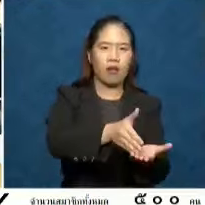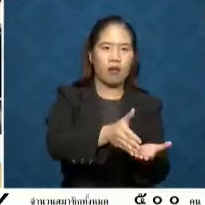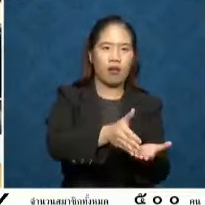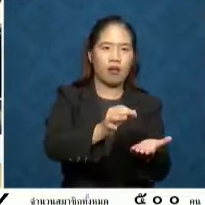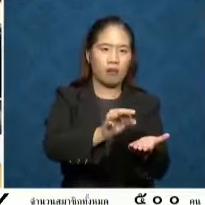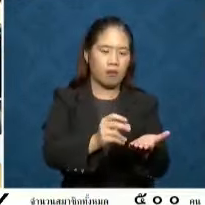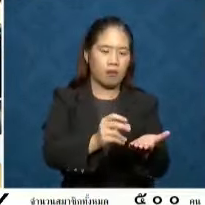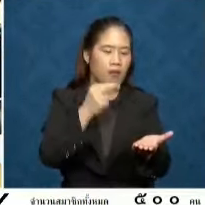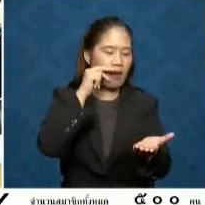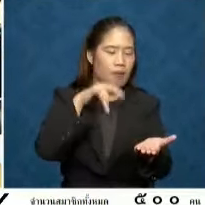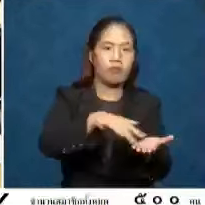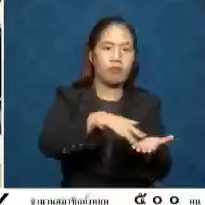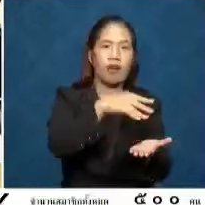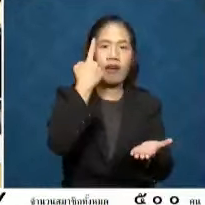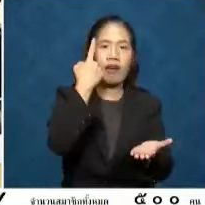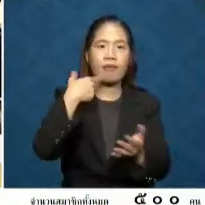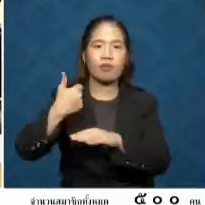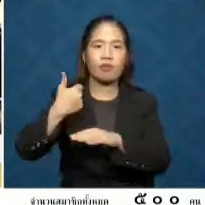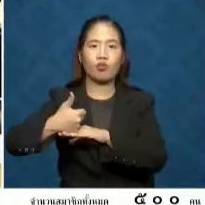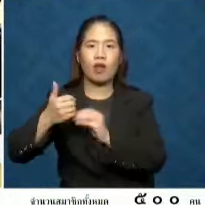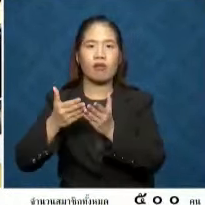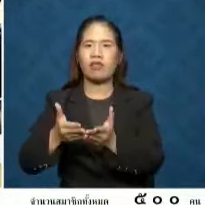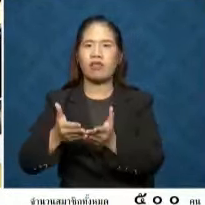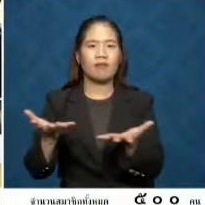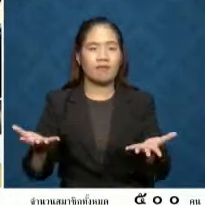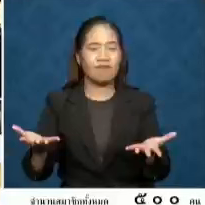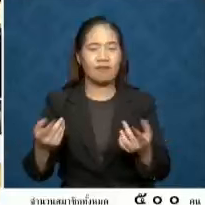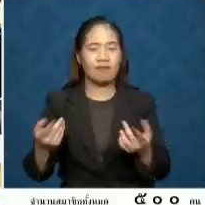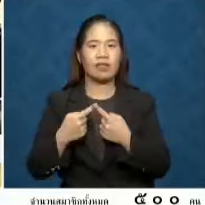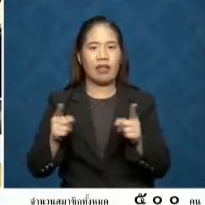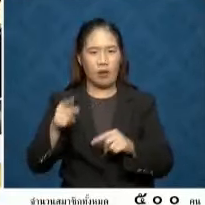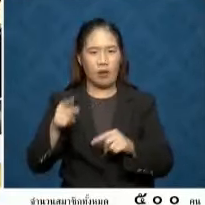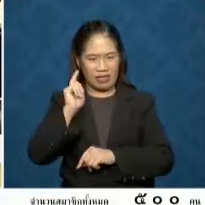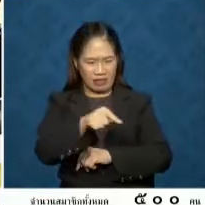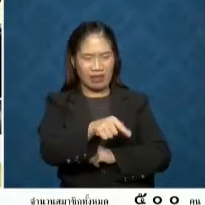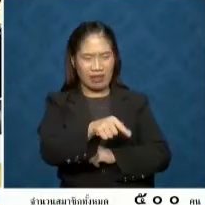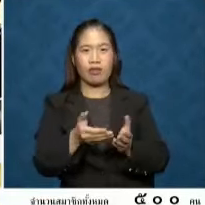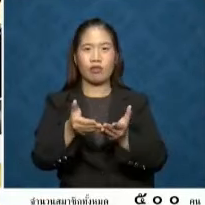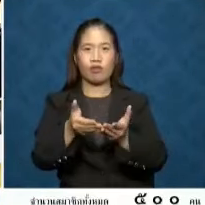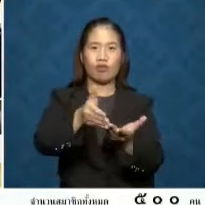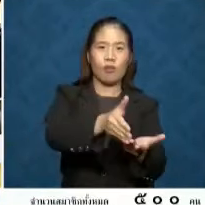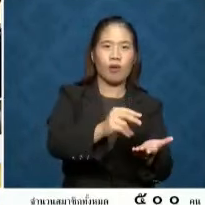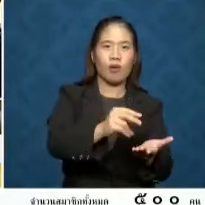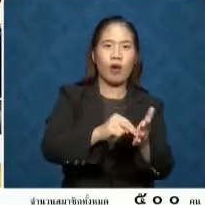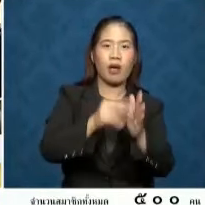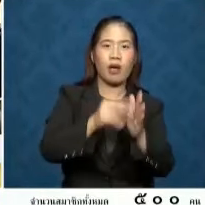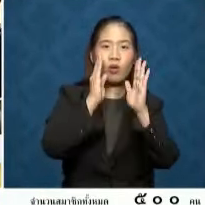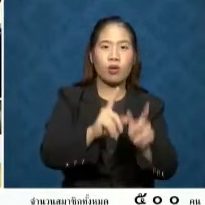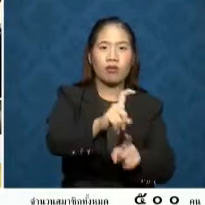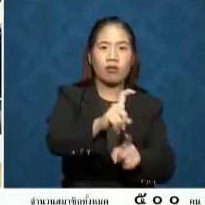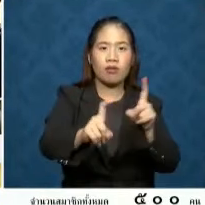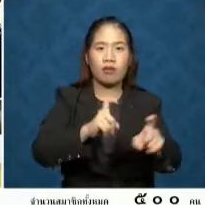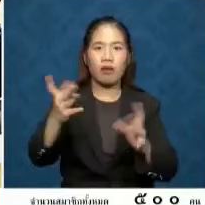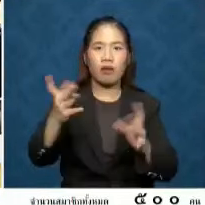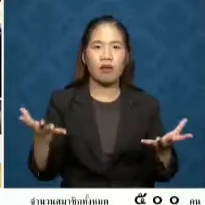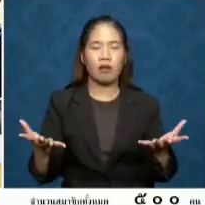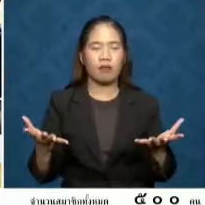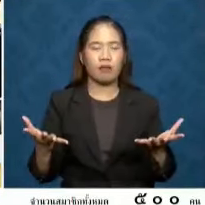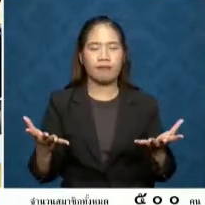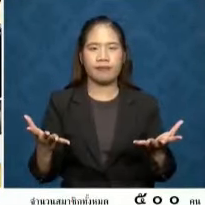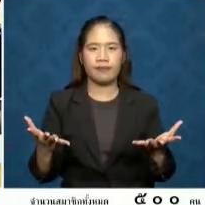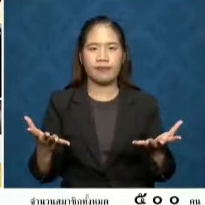ใครมาเป็นผู้การเรือมันก็จมอยู่ดีแต่เรือสุโขทัยที่มันต้องจมแน่ๆเนี่ยมันไม่ได้แปลว่าจะต้องมีคนตายการ